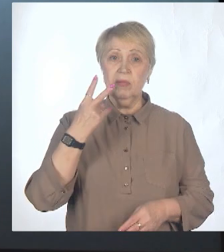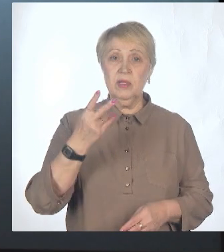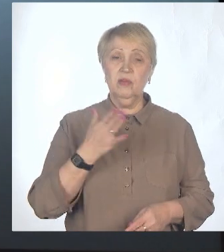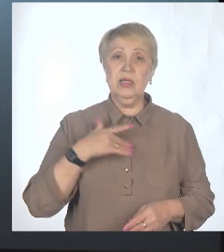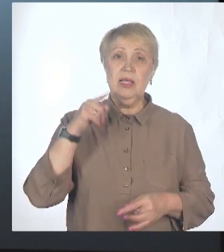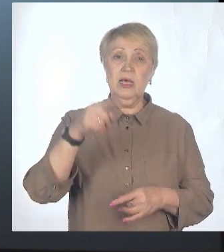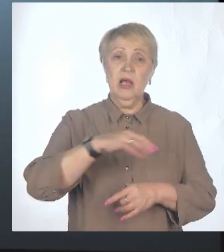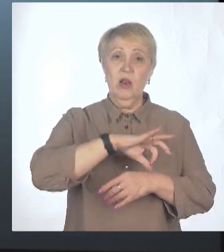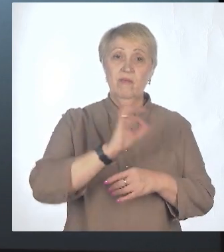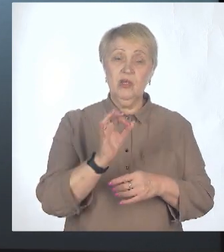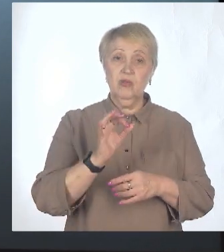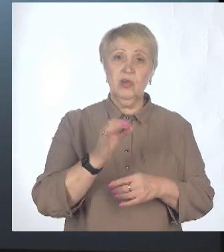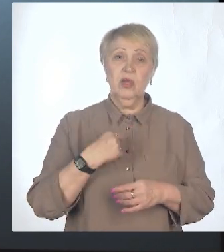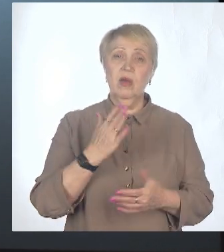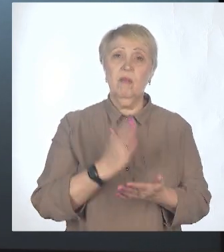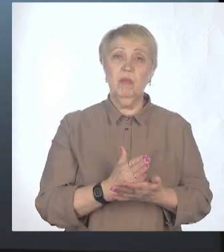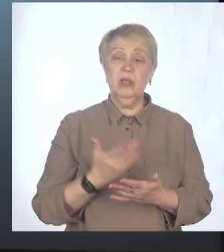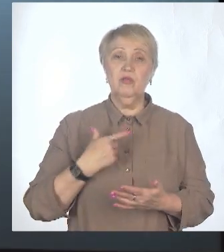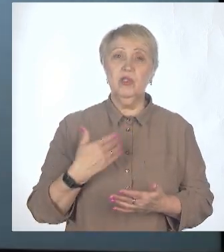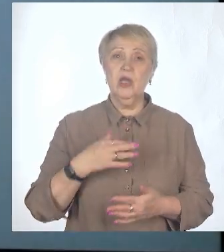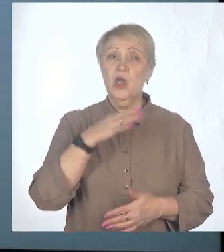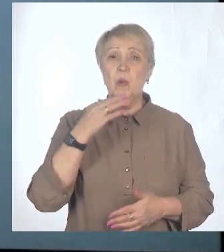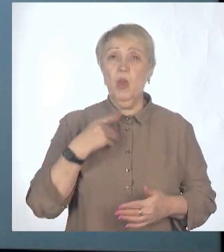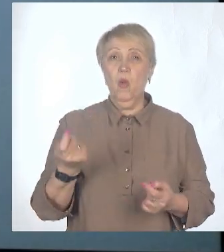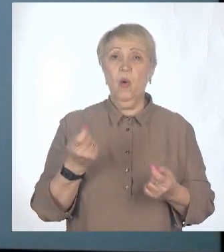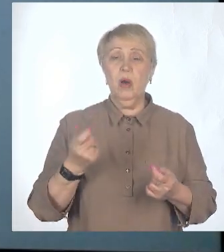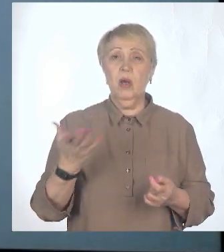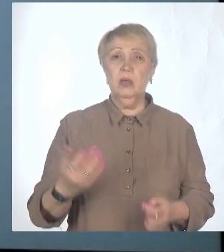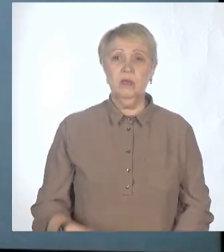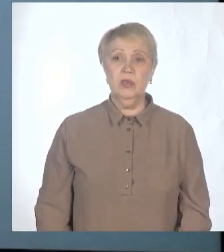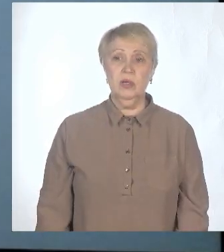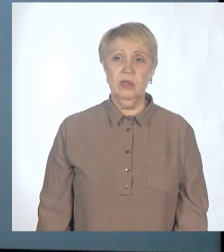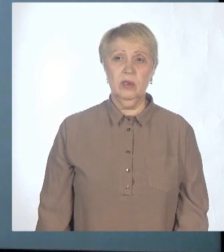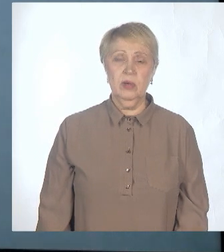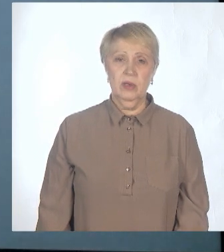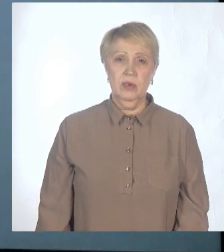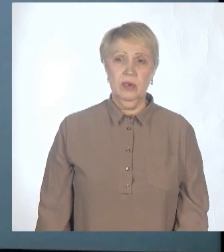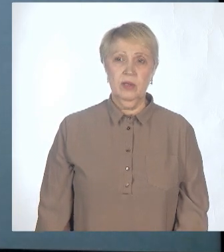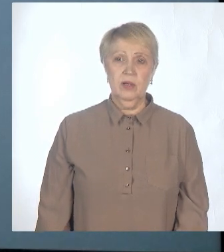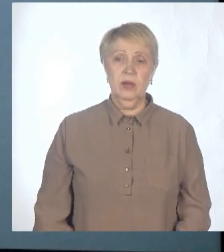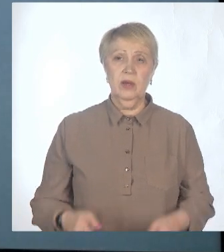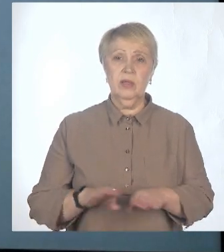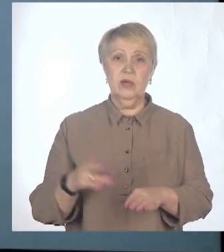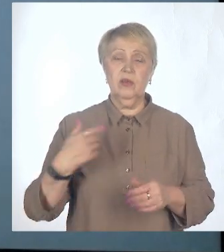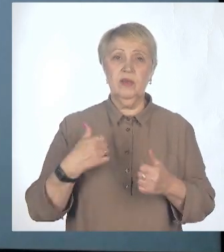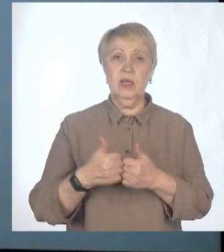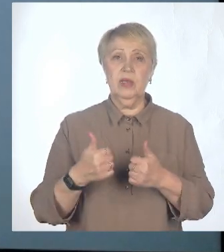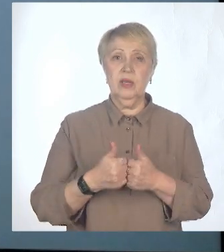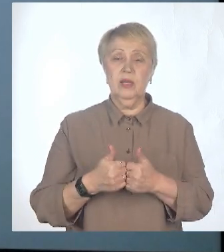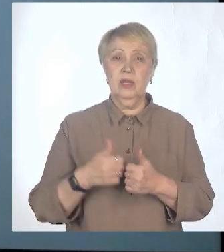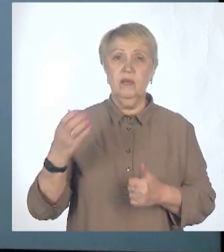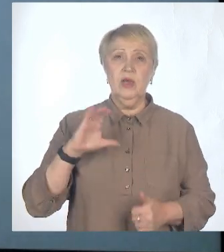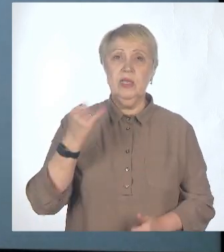принципе было не так много предложений от работодателей из IT-отрасли. Даже у соседей в Сибири действительно